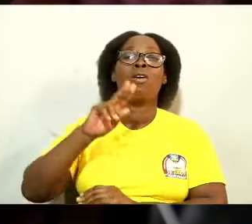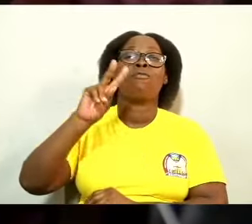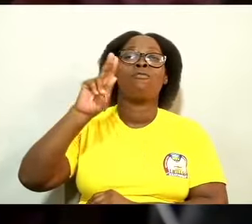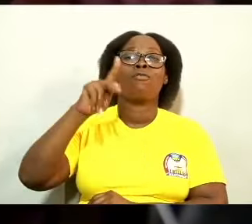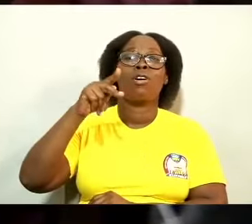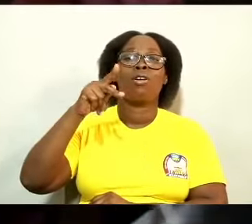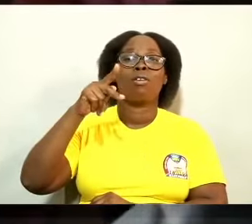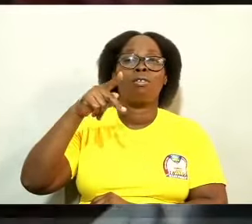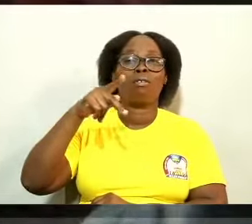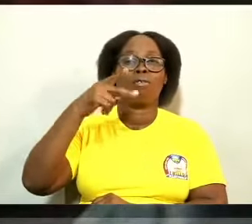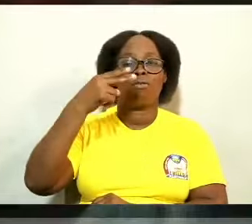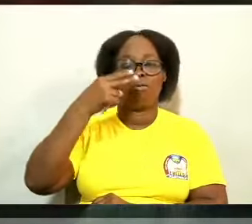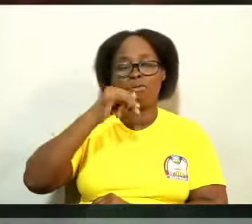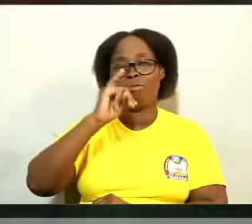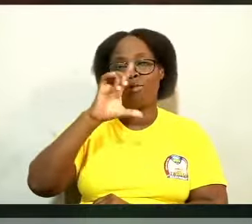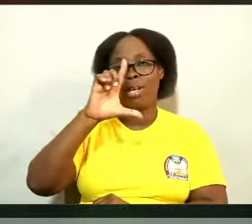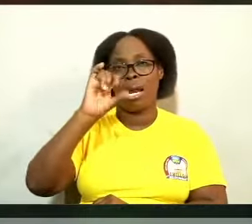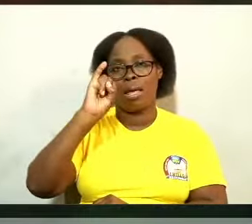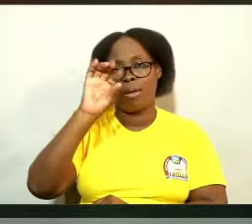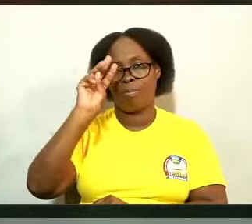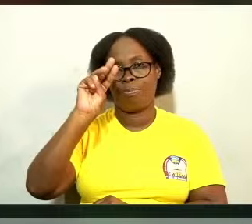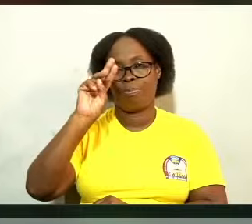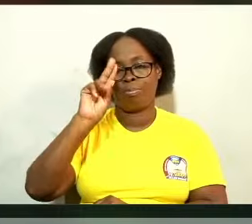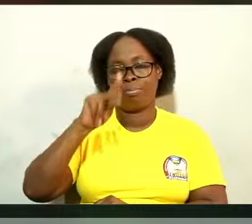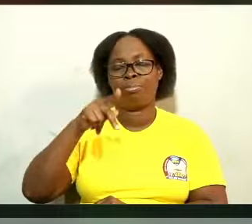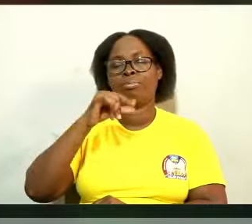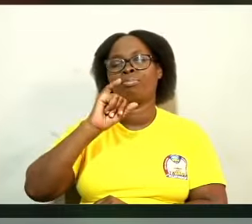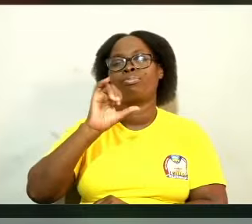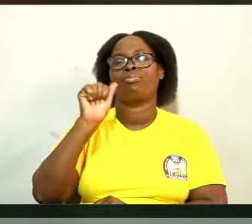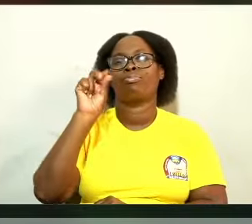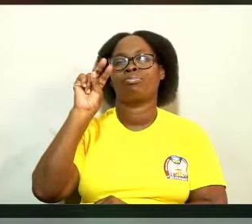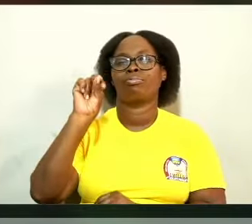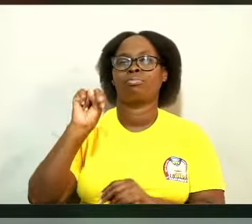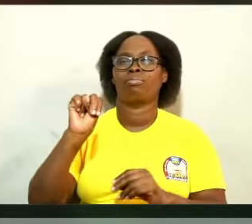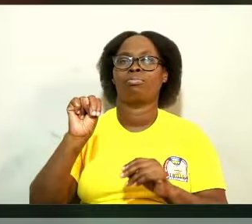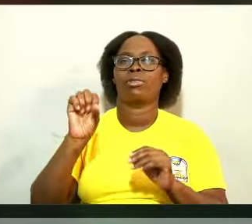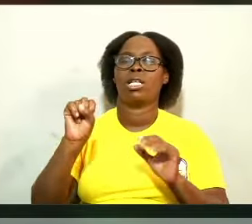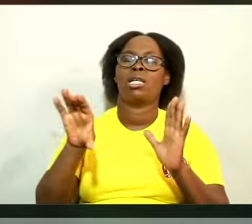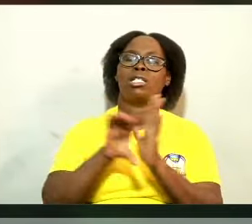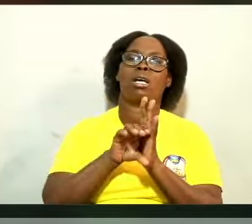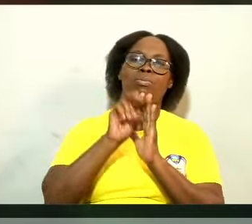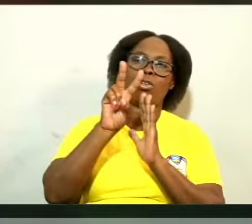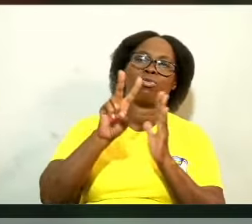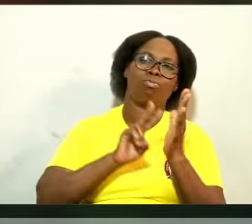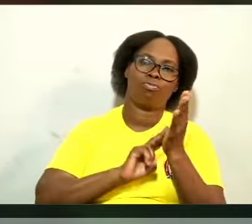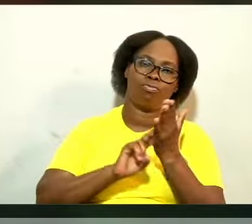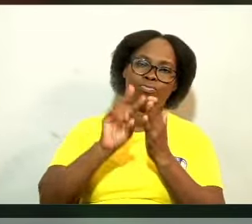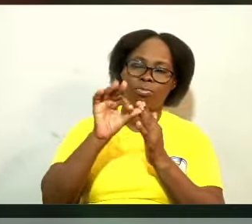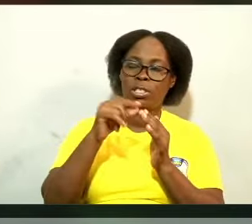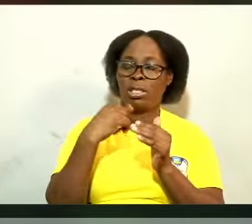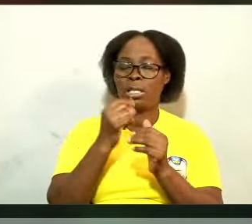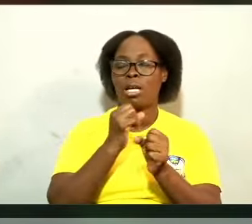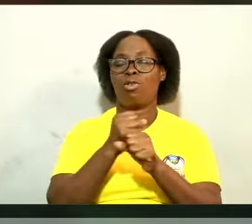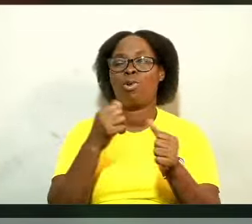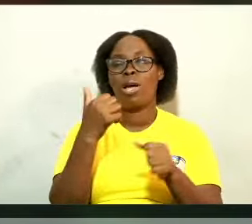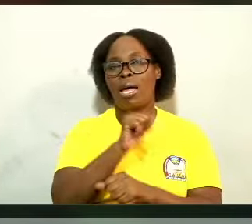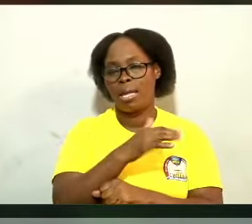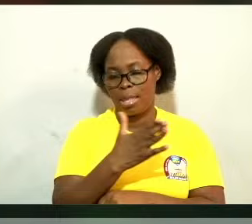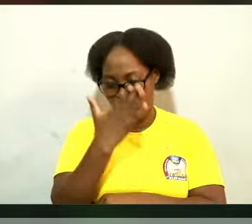Wafilipi 2:3, msitende neno lolote kwa kushindana kwa majivuno, bali kwa unyenyekevu kila